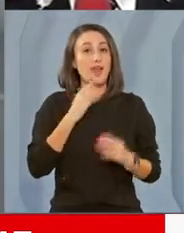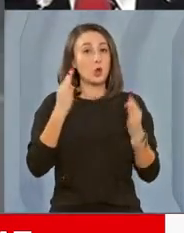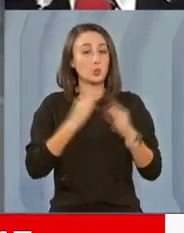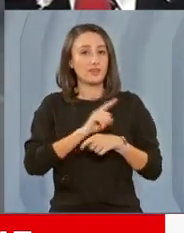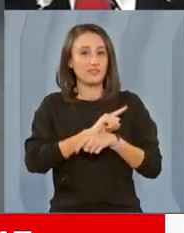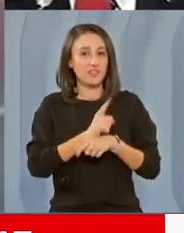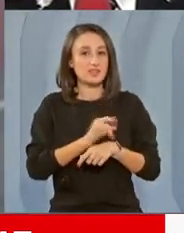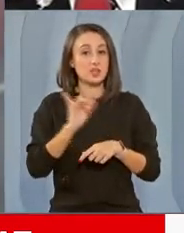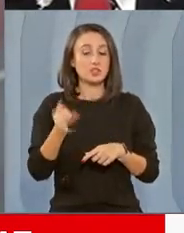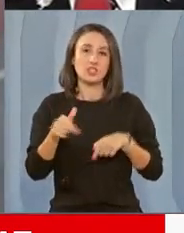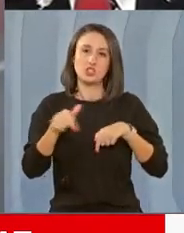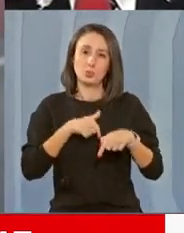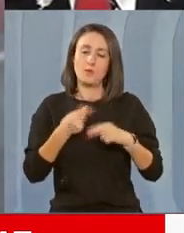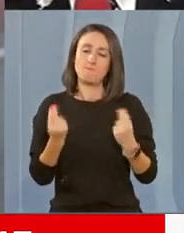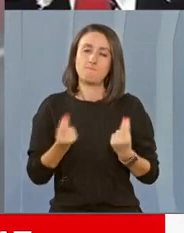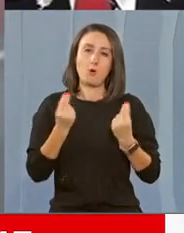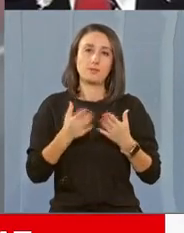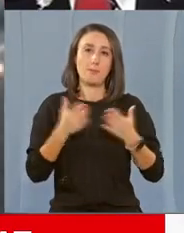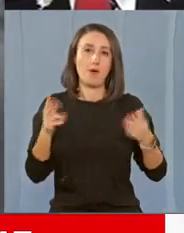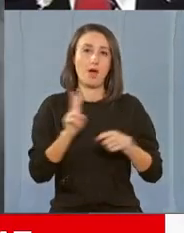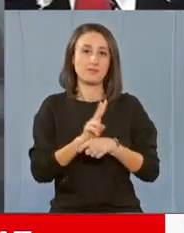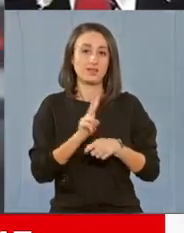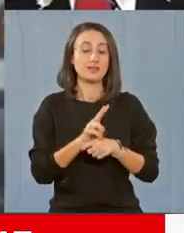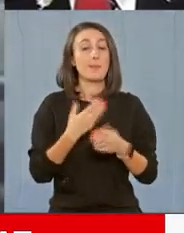de deplasare și să circule foarte mare